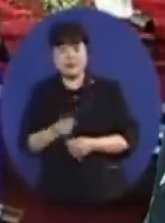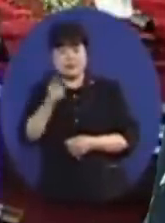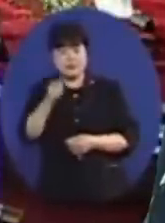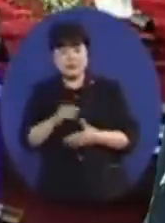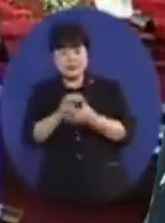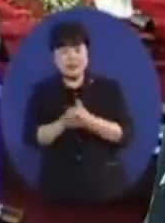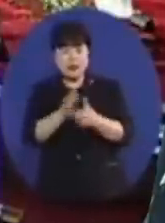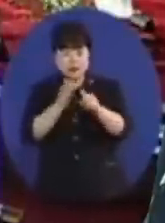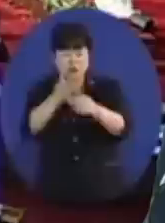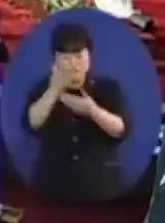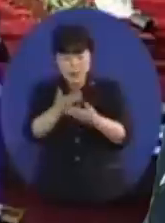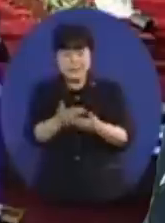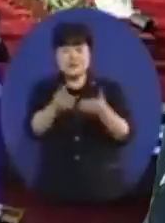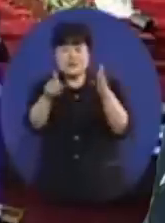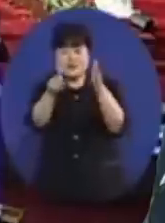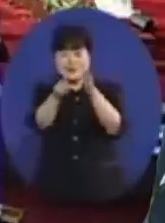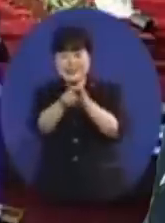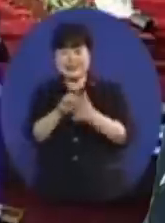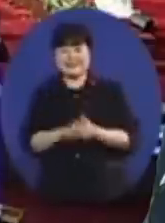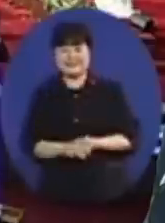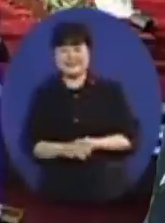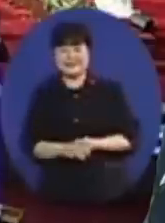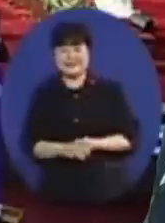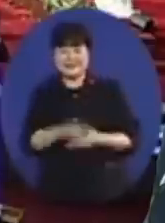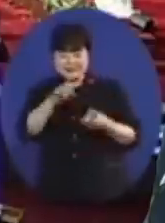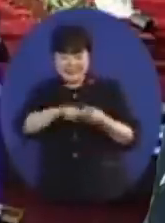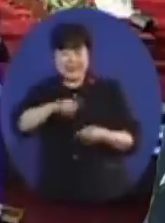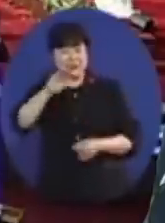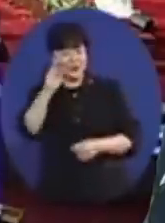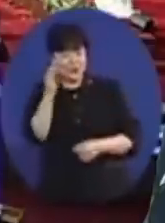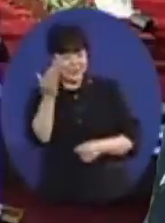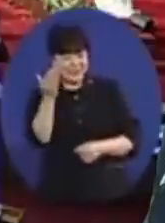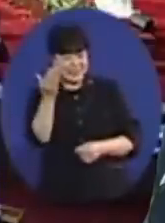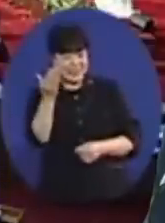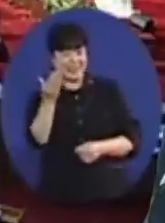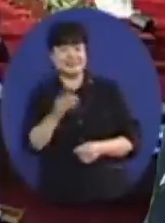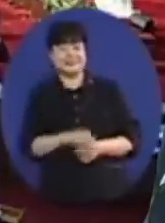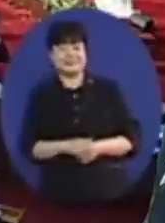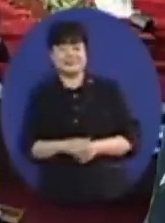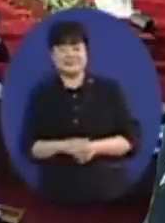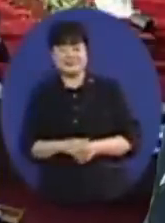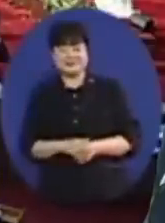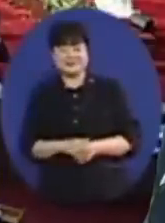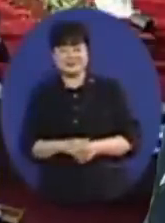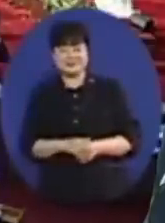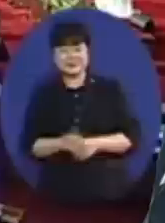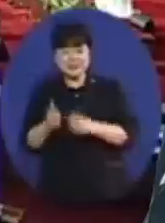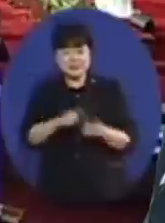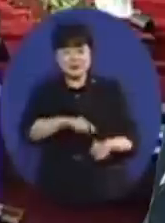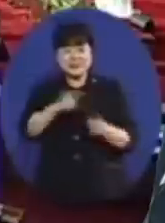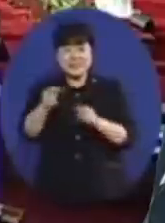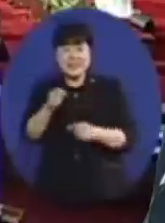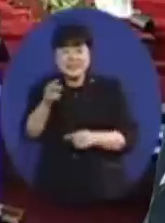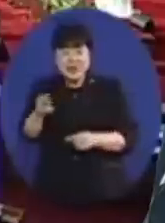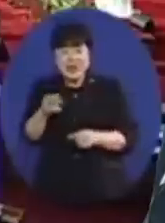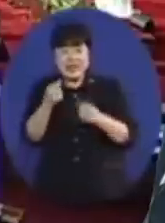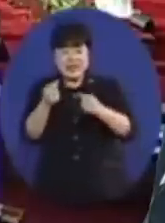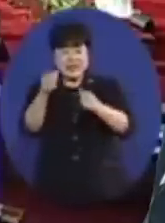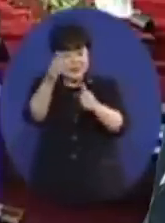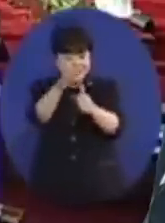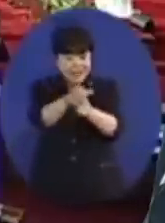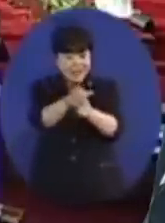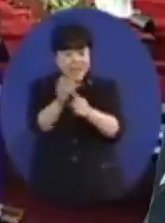무엇이든지 기도하고 구한 것은 받은 줄로 믿으라 그러면 너희에게 그대로 되리라 잠언서 18장 21절에 죽고 사는 것이며